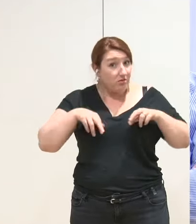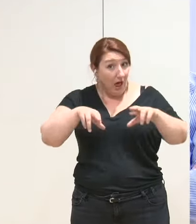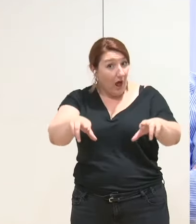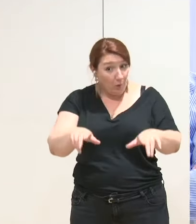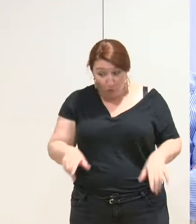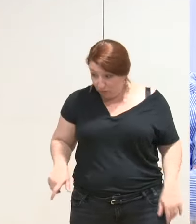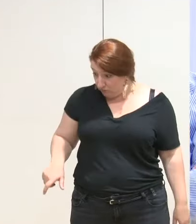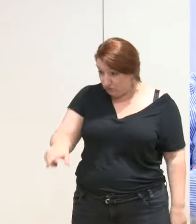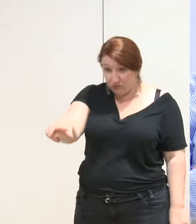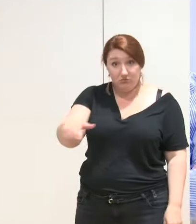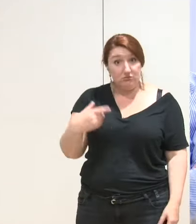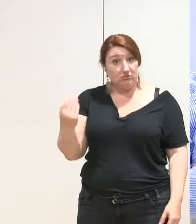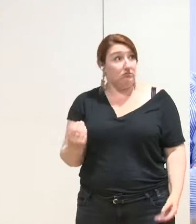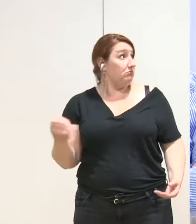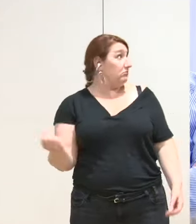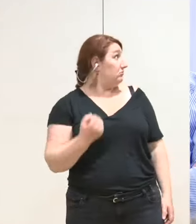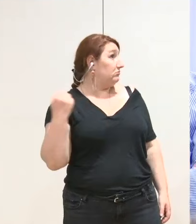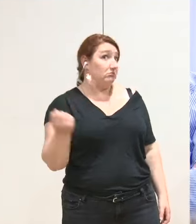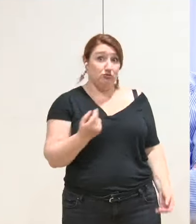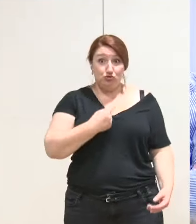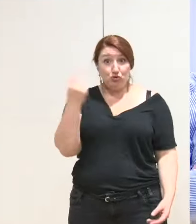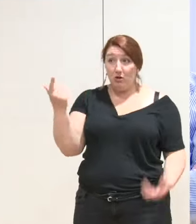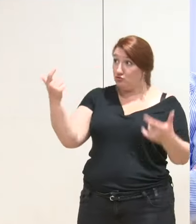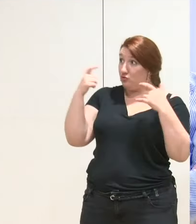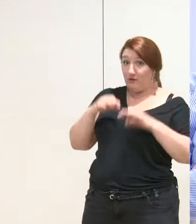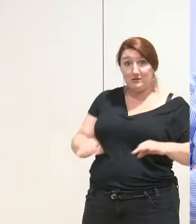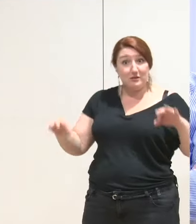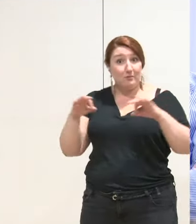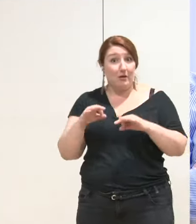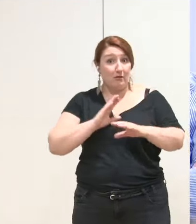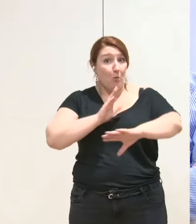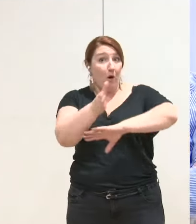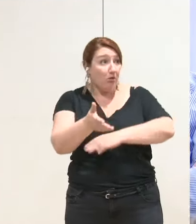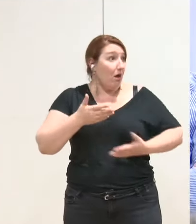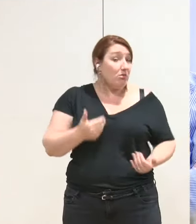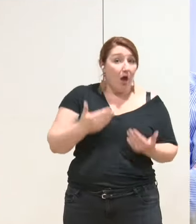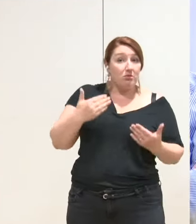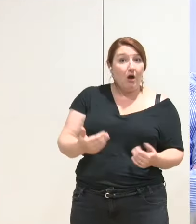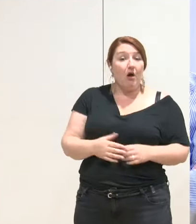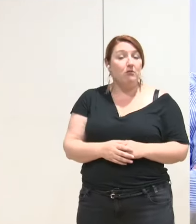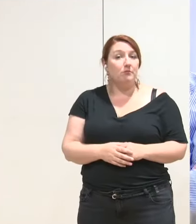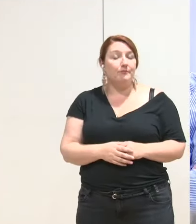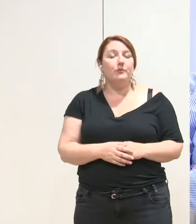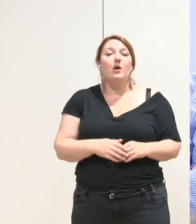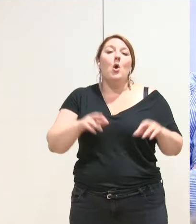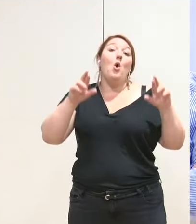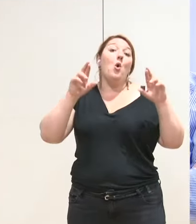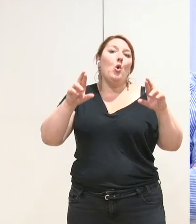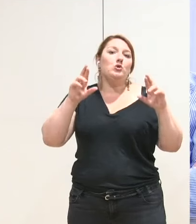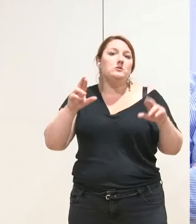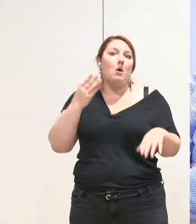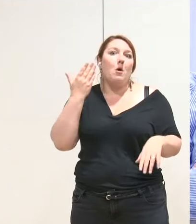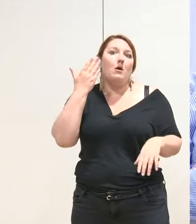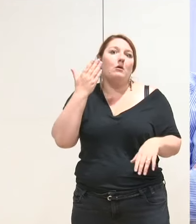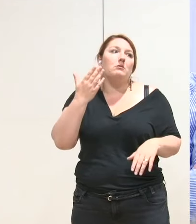surveillance en attendant donc pouvoir rentrer dans l'école alors heureusement il y avait des parents d'autres parents de